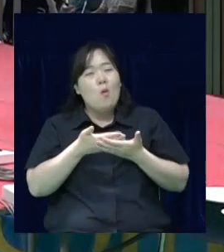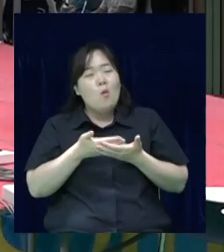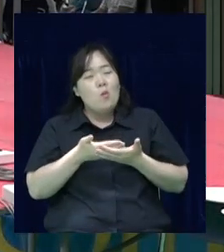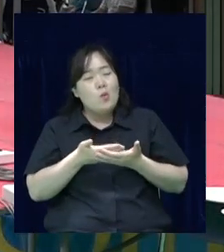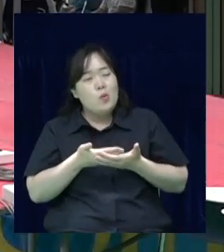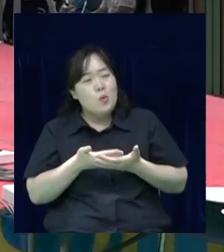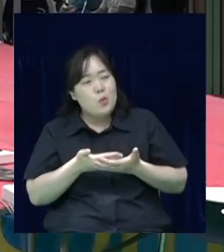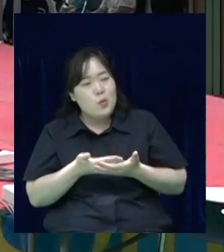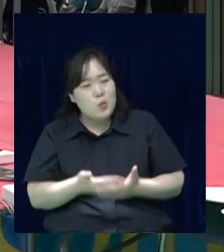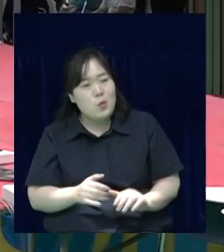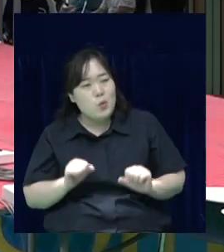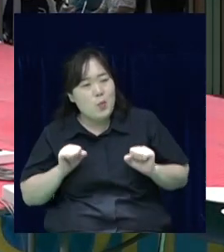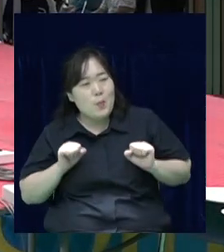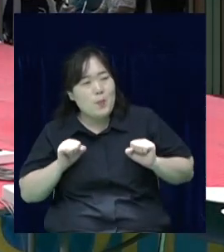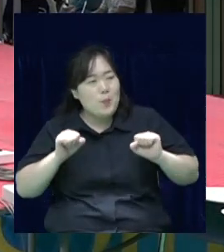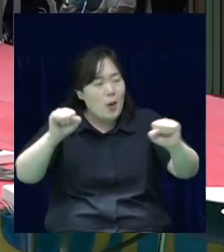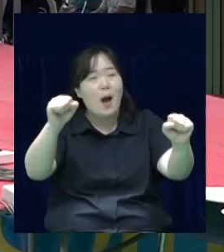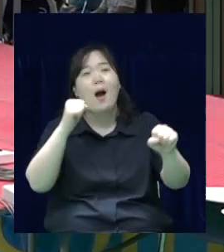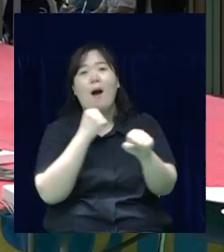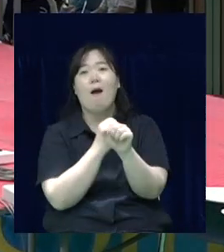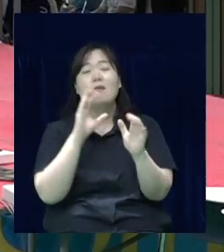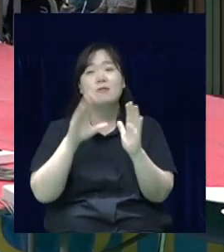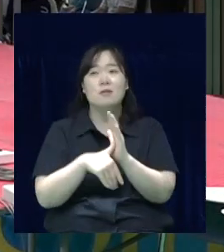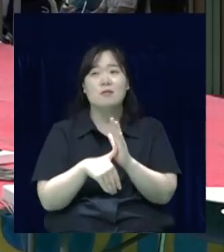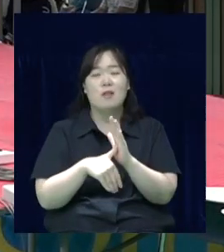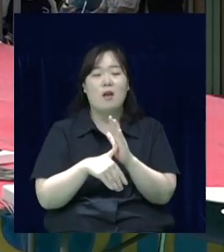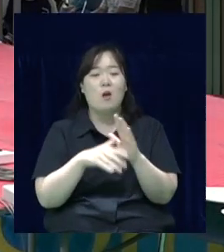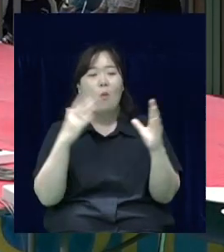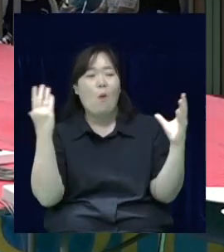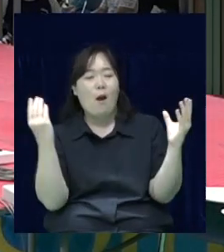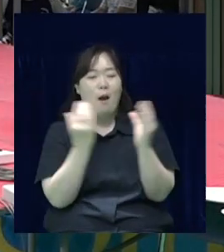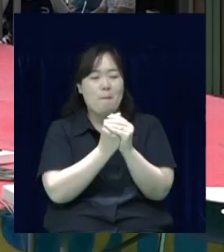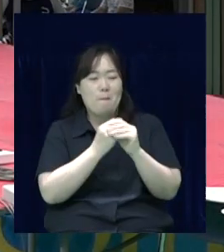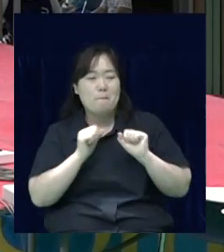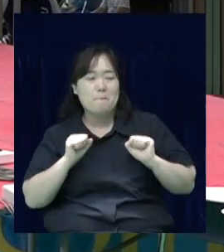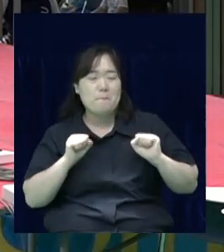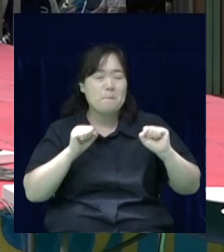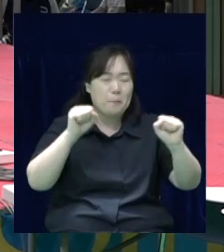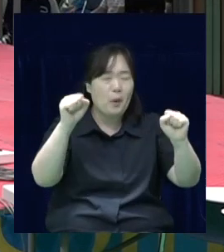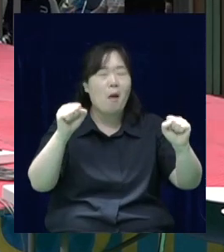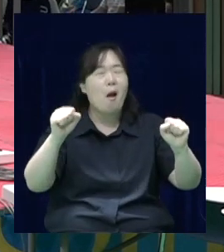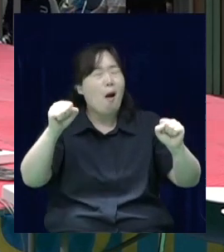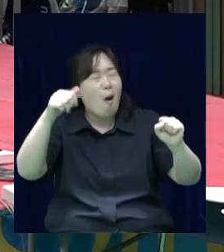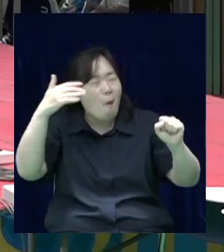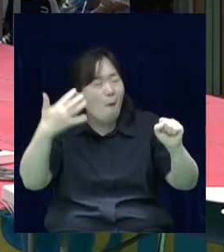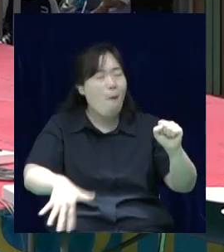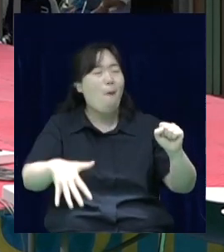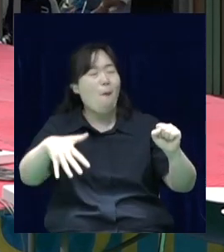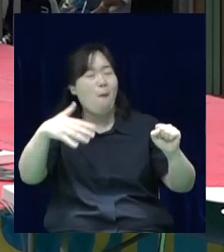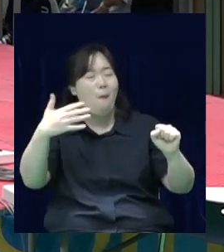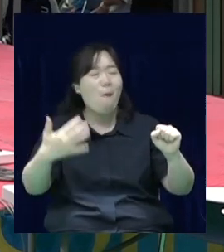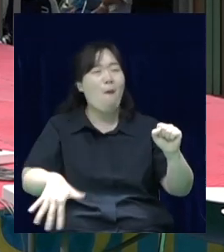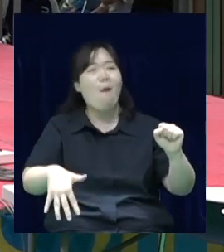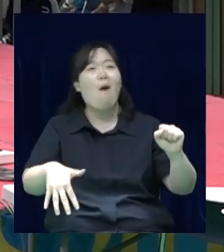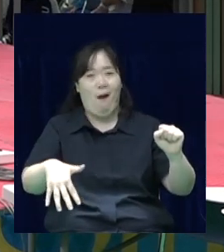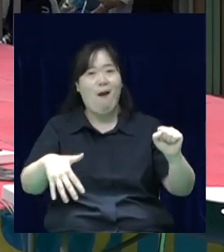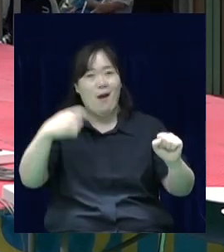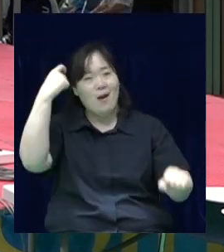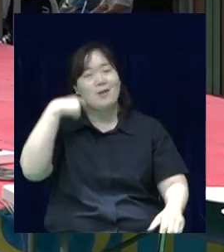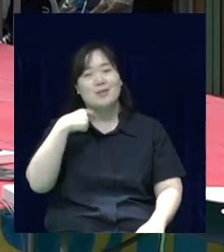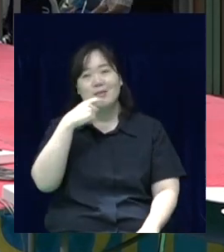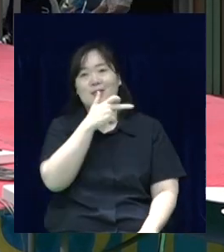보는 사람들의 긴장감과 이제 네. 완벽하게 들렸을 때 짜릿함이 또 있잖아요. 네, 네. 어떤 희비가 교차하는데 네.